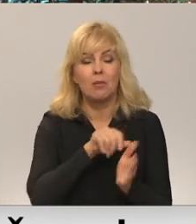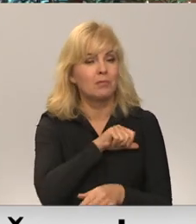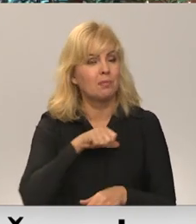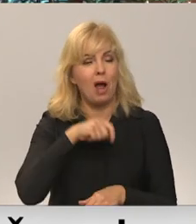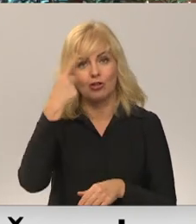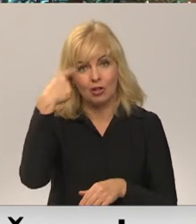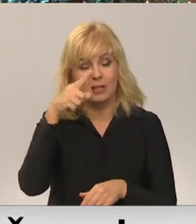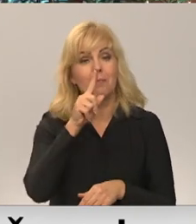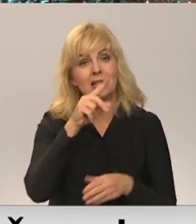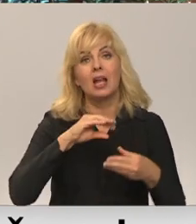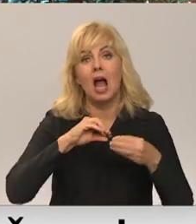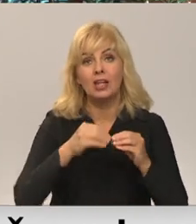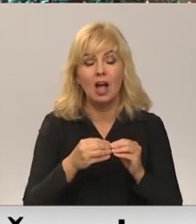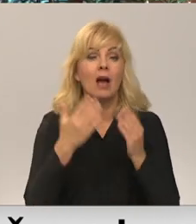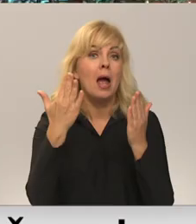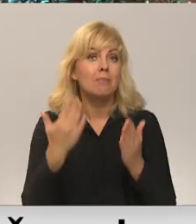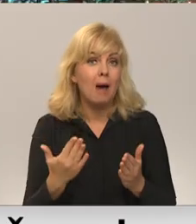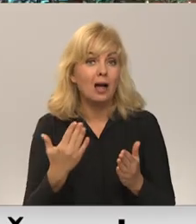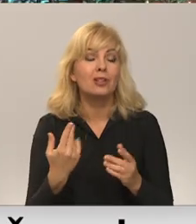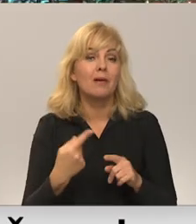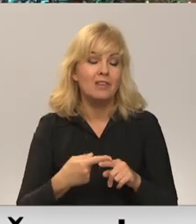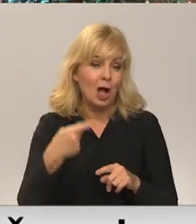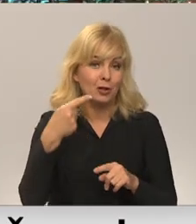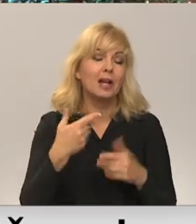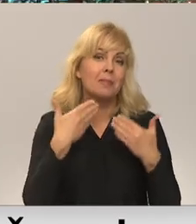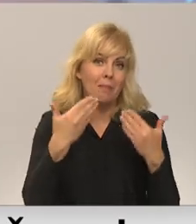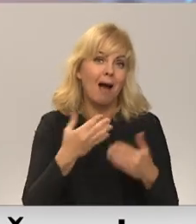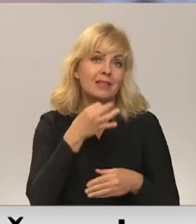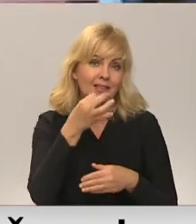viņus tikai ievērojam. Šis pasākums ir arī reize, kad paldies